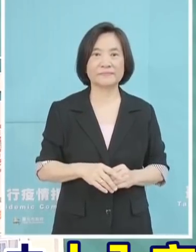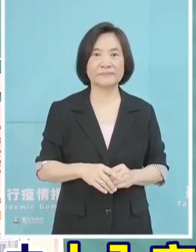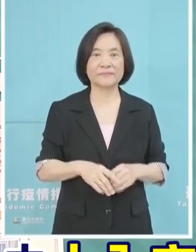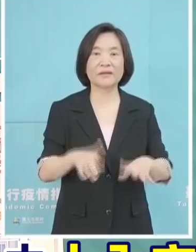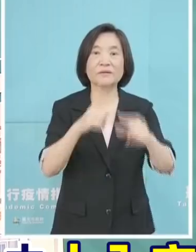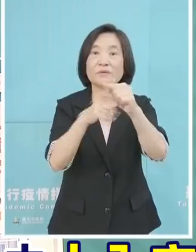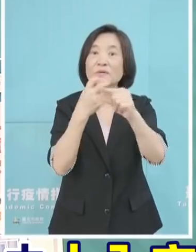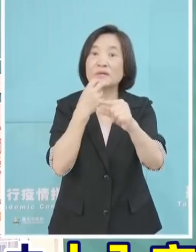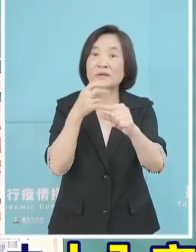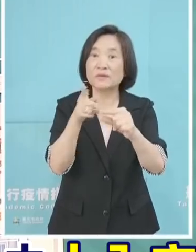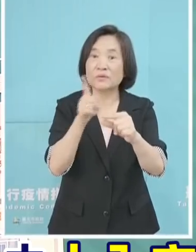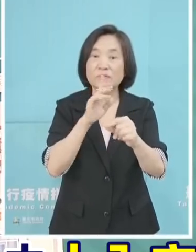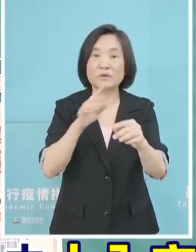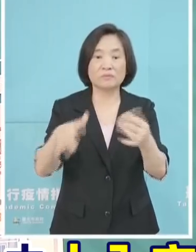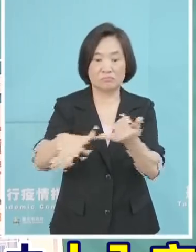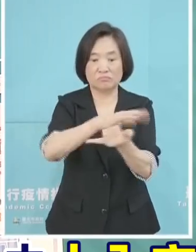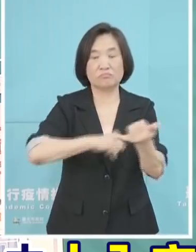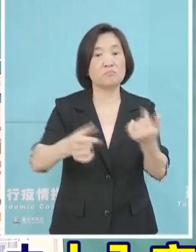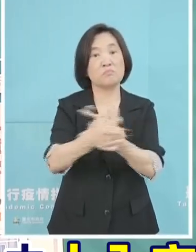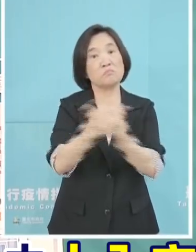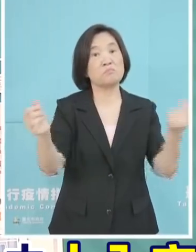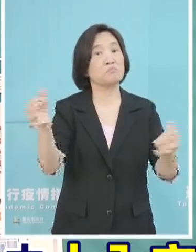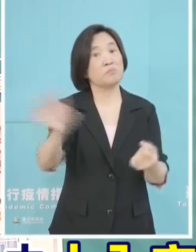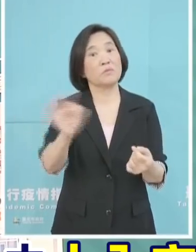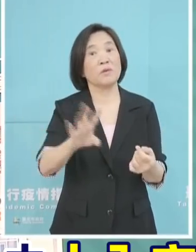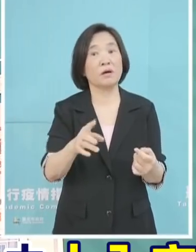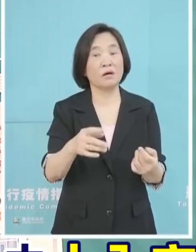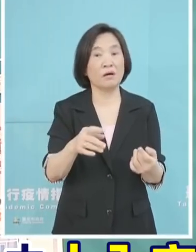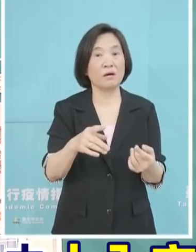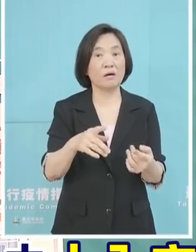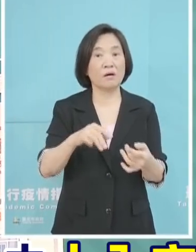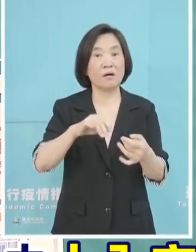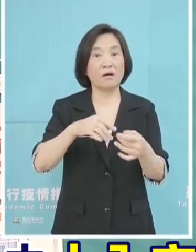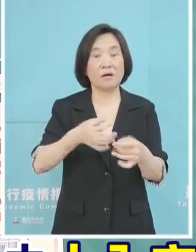中央说全台都不用钱，我们乐观其成了。